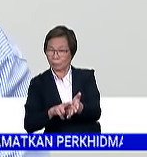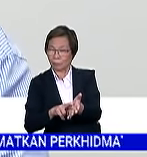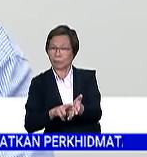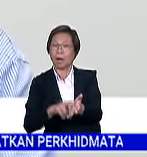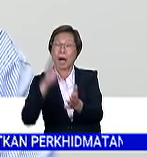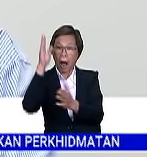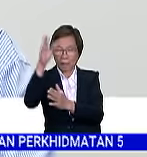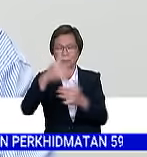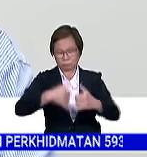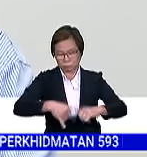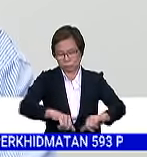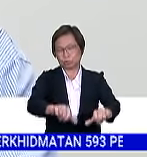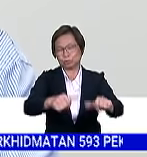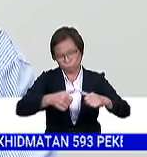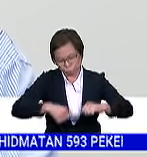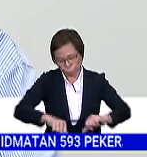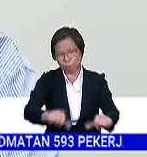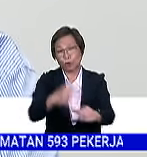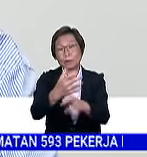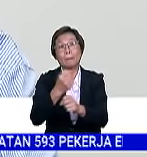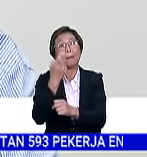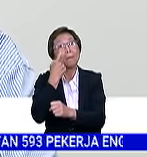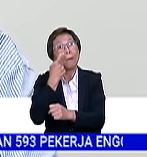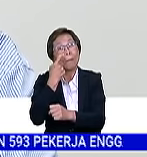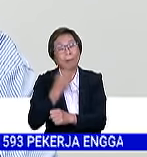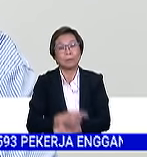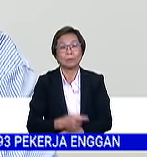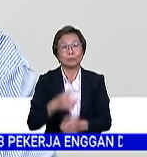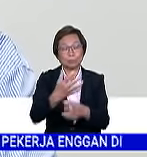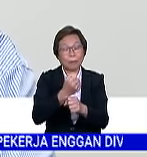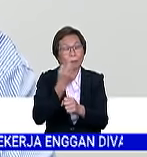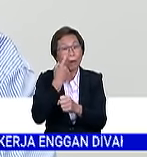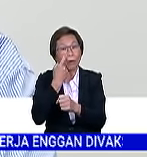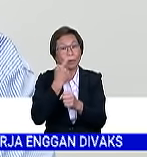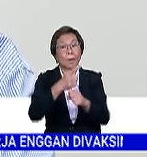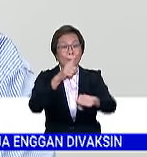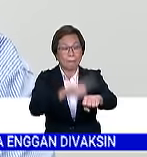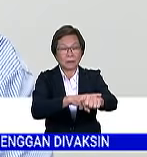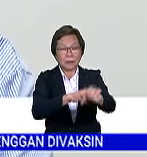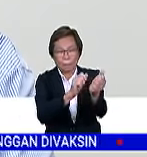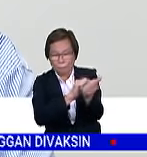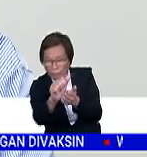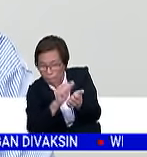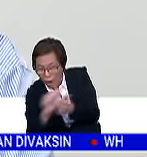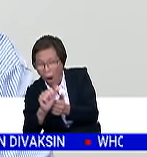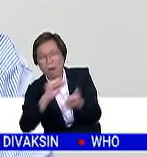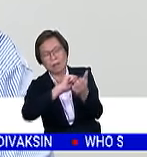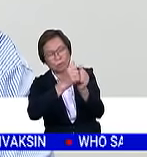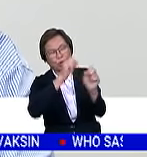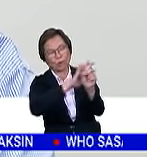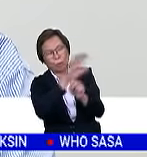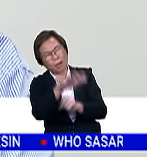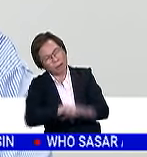akan diteruskan untuk mendapatkan poin-poin dalam sesi kelayakan ke Sukan Commonwealth. Ada lebih